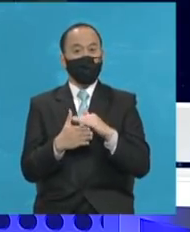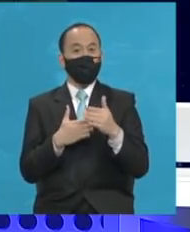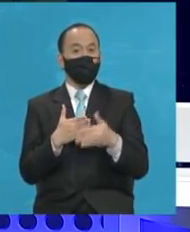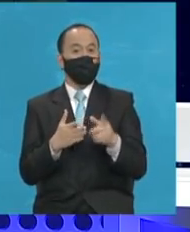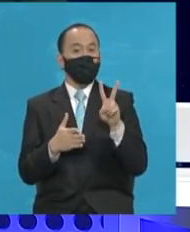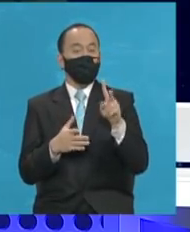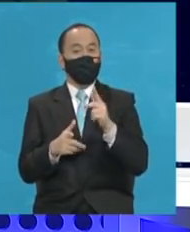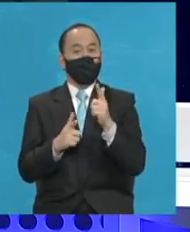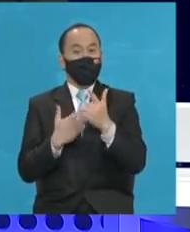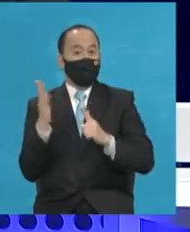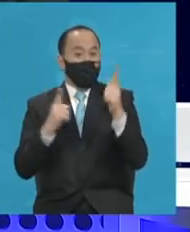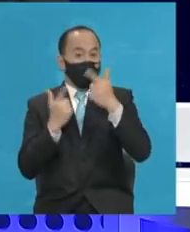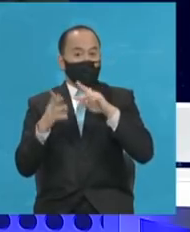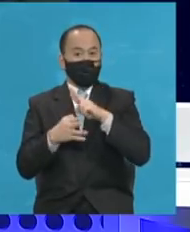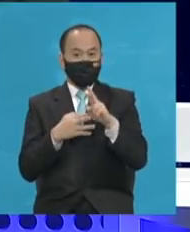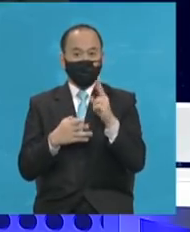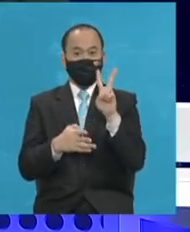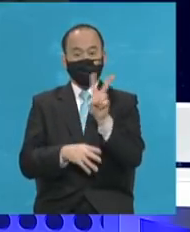selama dua hari